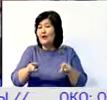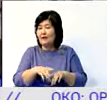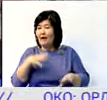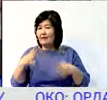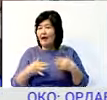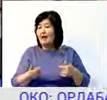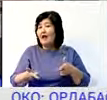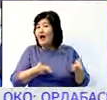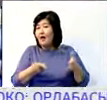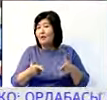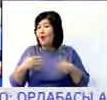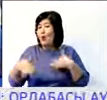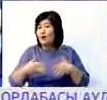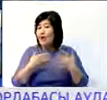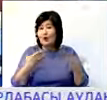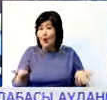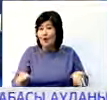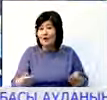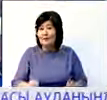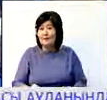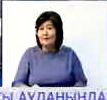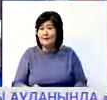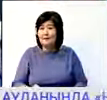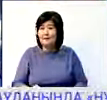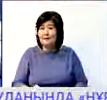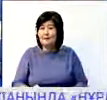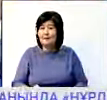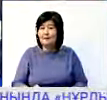дайындалып келгендердің осалы жоқ.